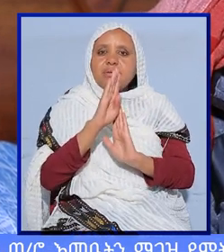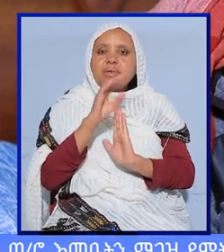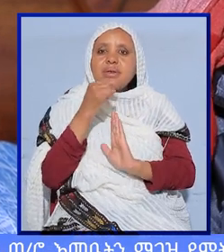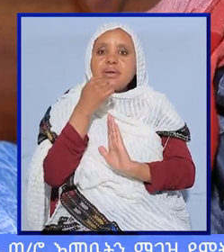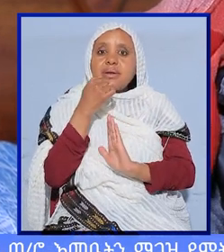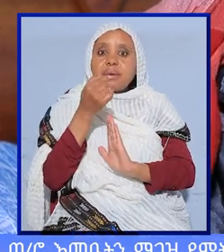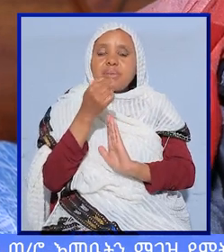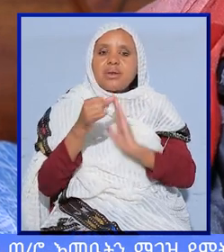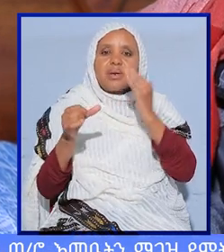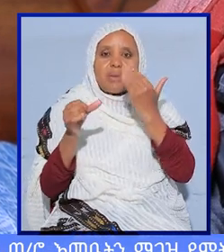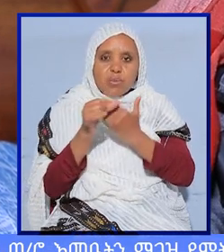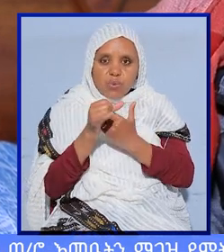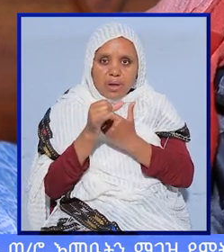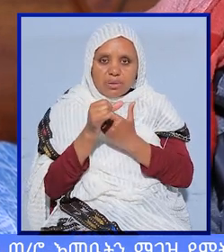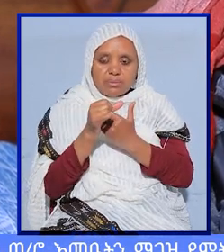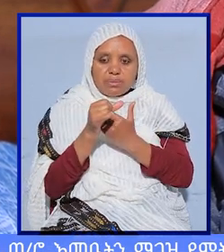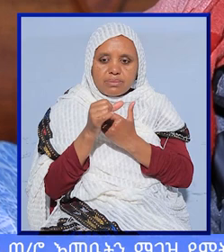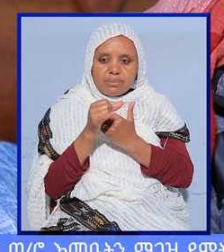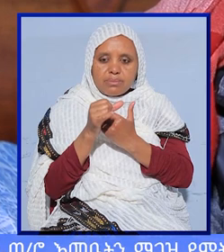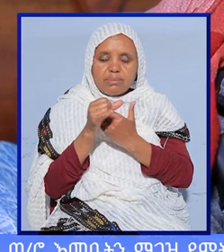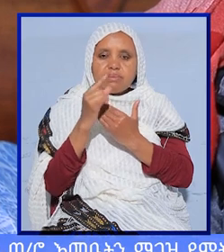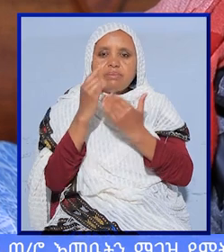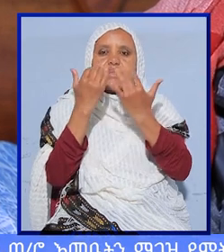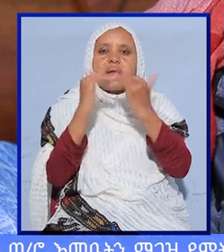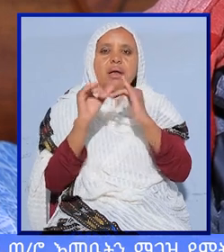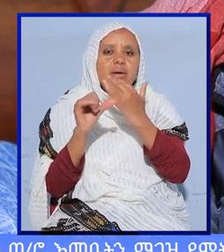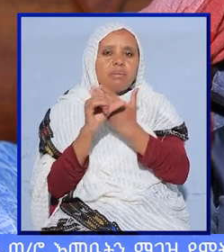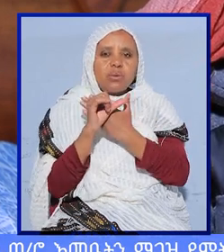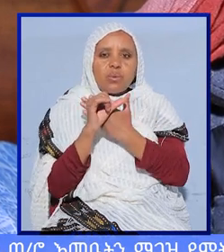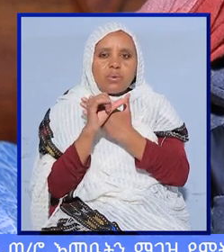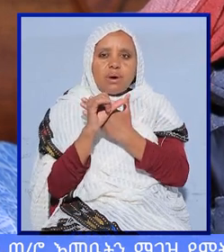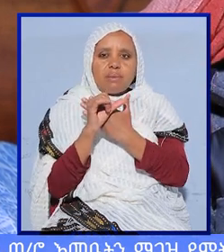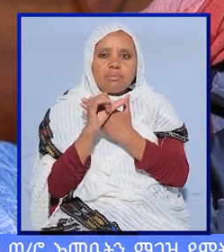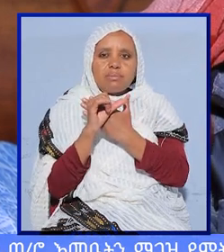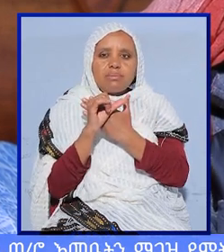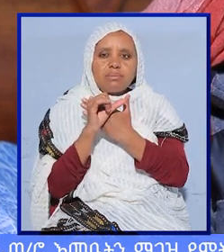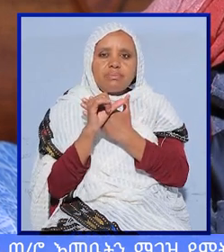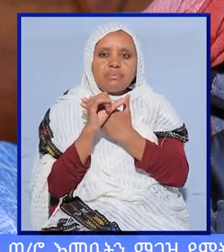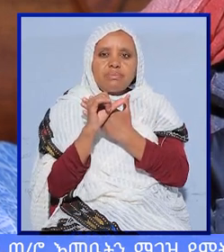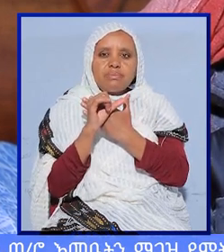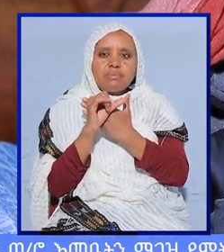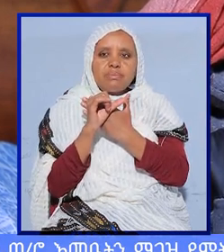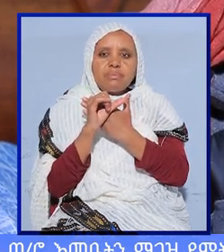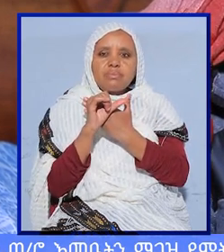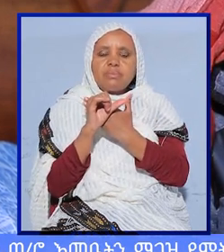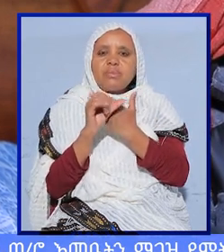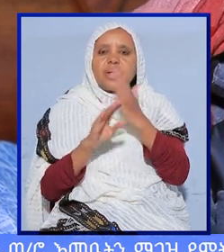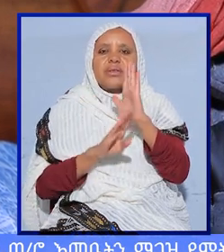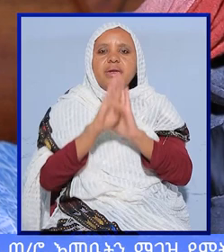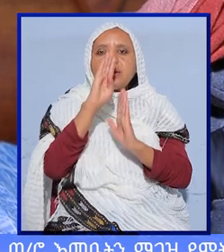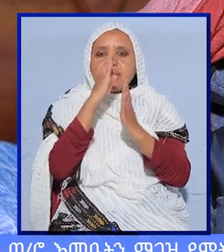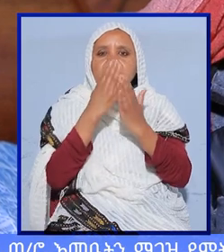ስሜት እንደሚጎዳ ምን ያህል እንደምትጎዳ ይህ ልጅ ናት፣ ያሳደገቻት ልጅ